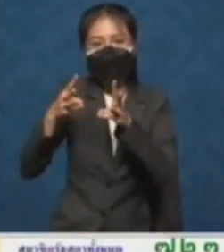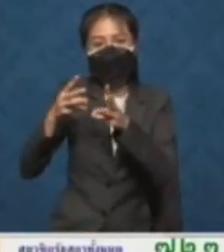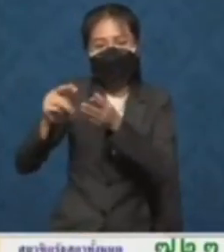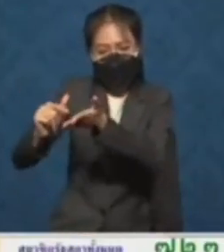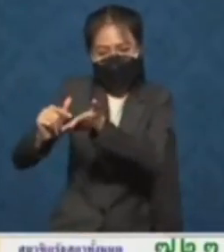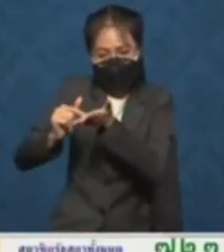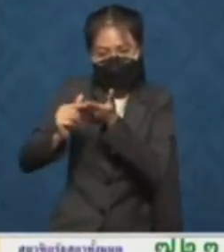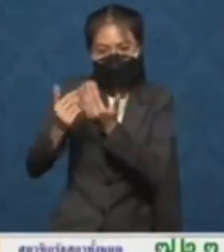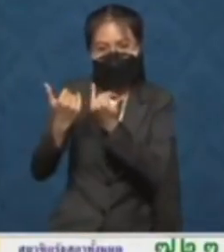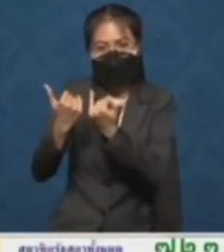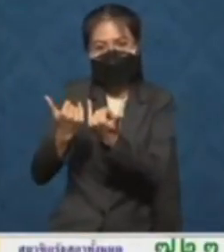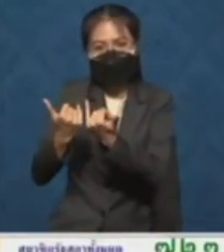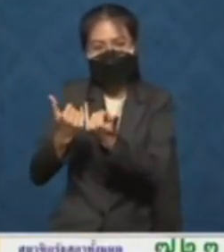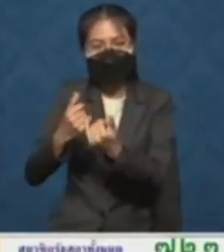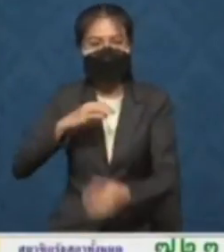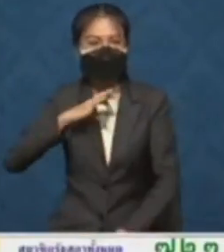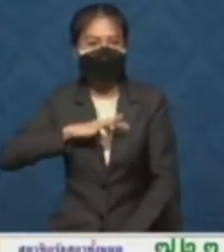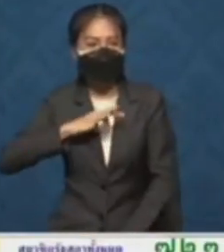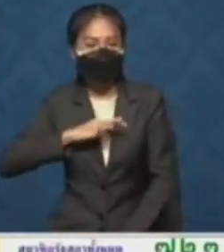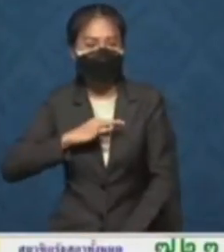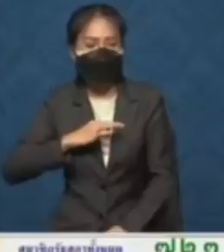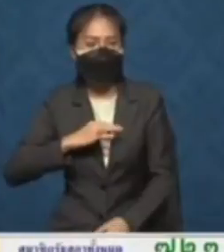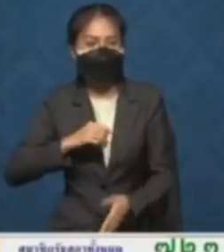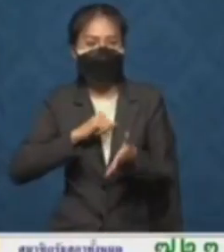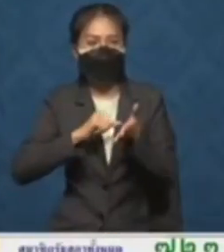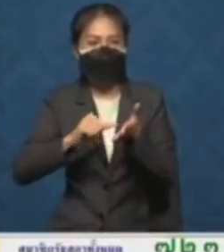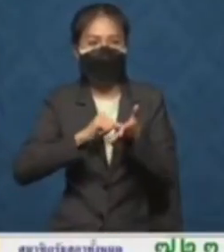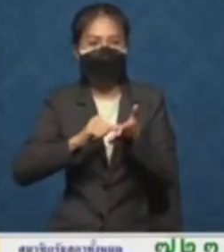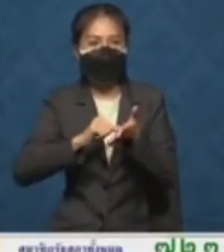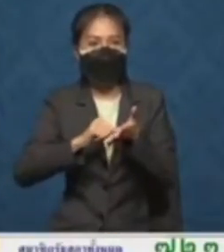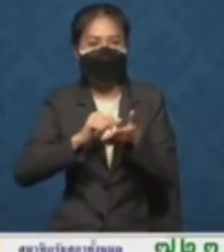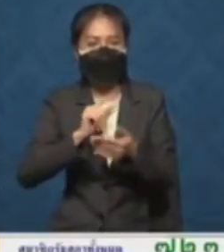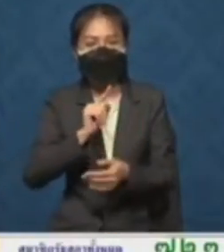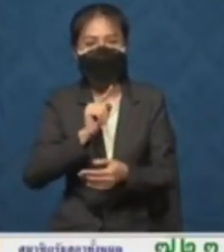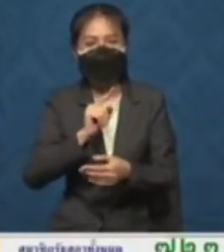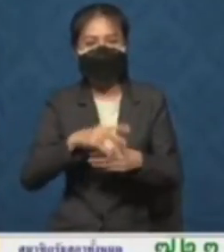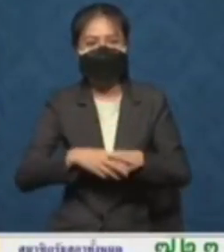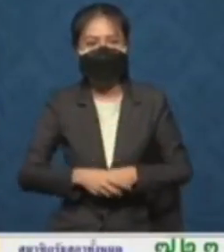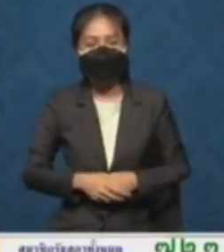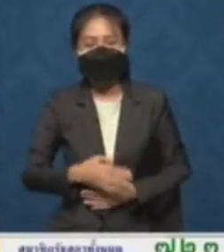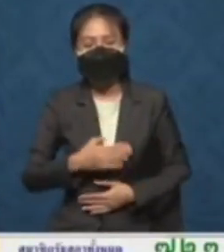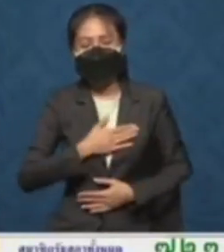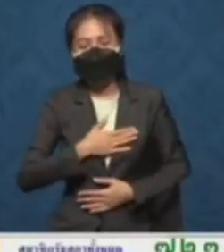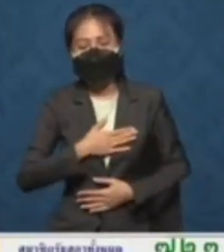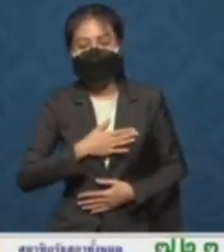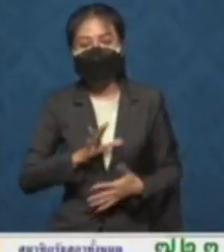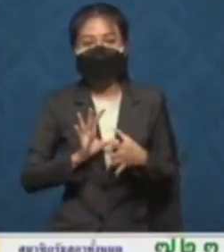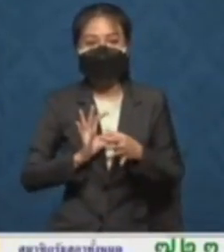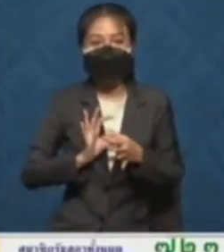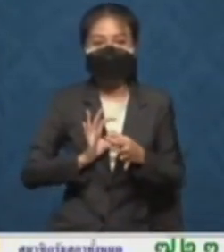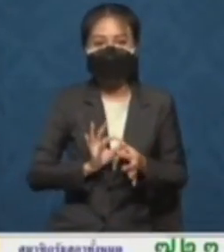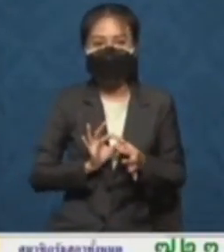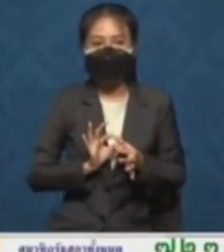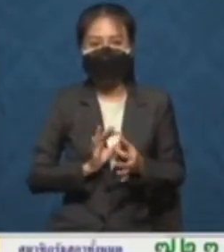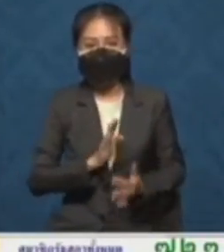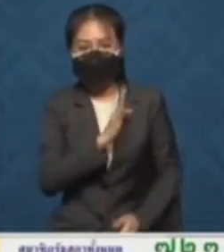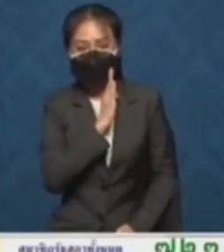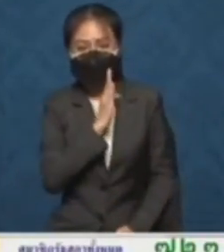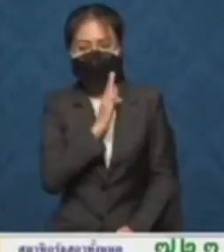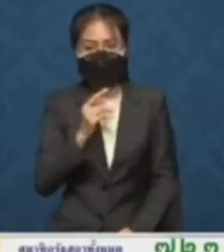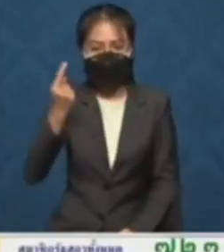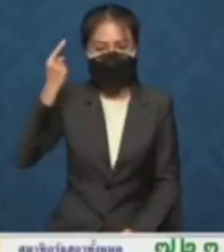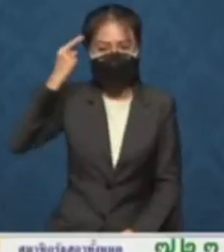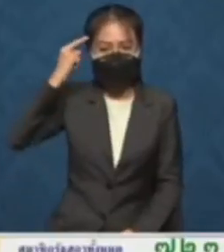ที่เสนอขอแก้ไขรัฐนูลในวันนี้ผมยังเกรงว่าถ้าความคิดของท่